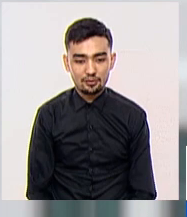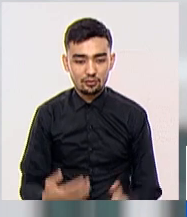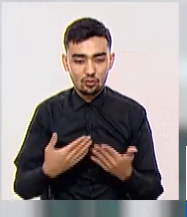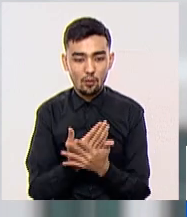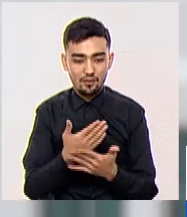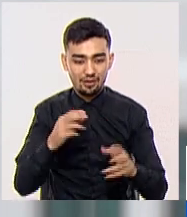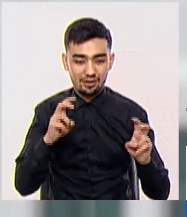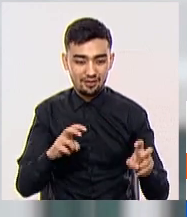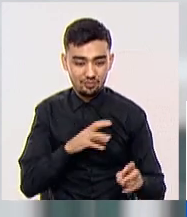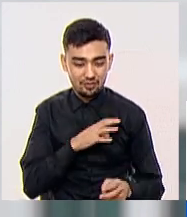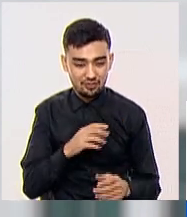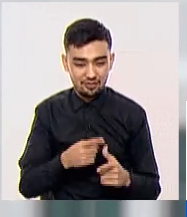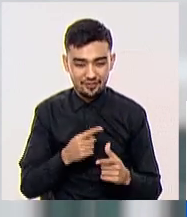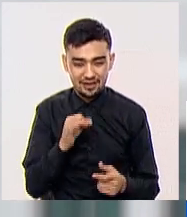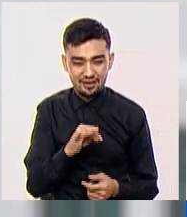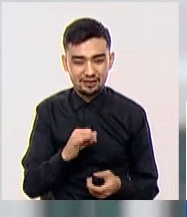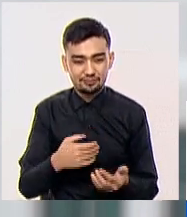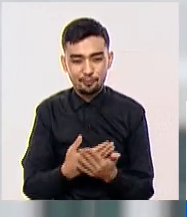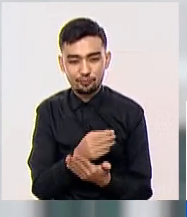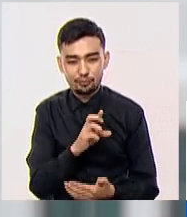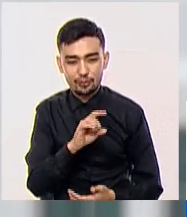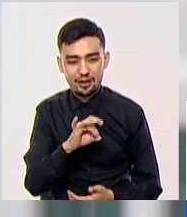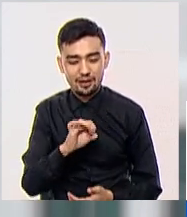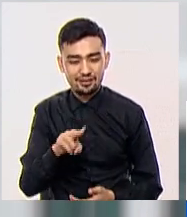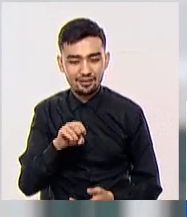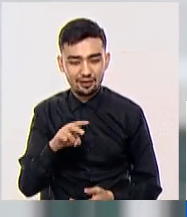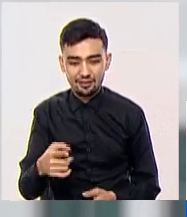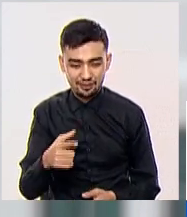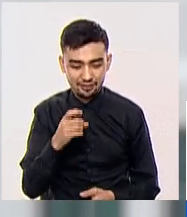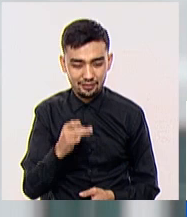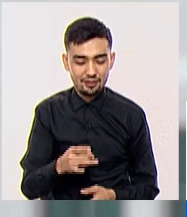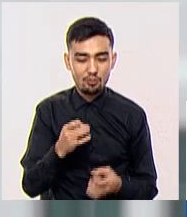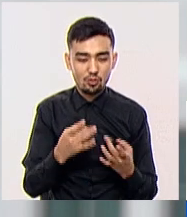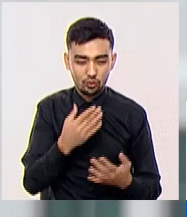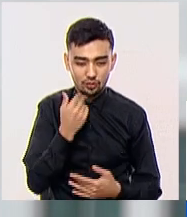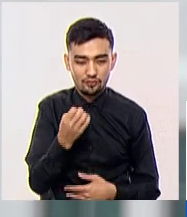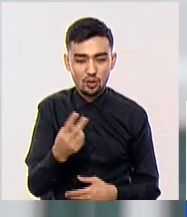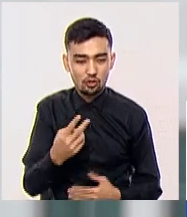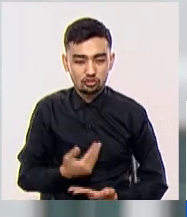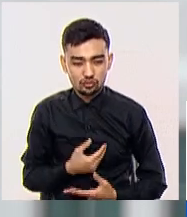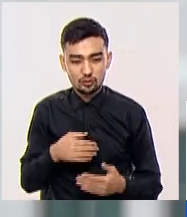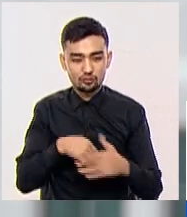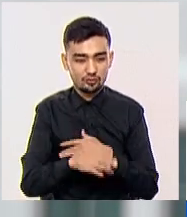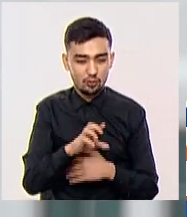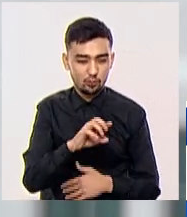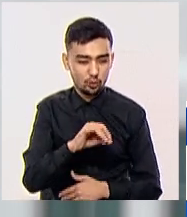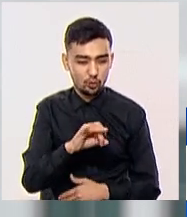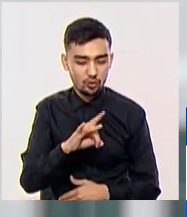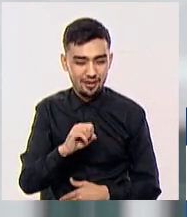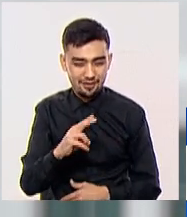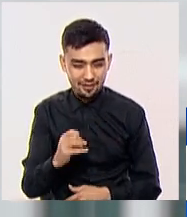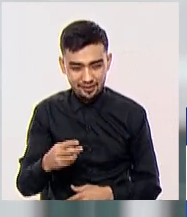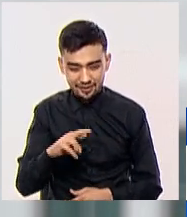Новое название не просто внешний ребрендинг. Партия должна практически получить вторую жизнь. Уйти от бюрократии и формализма, сказал